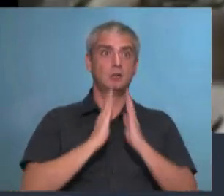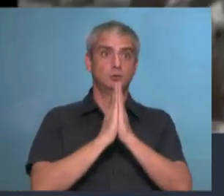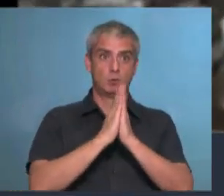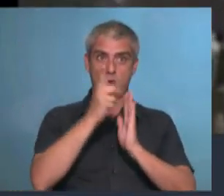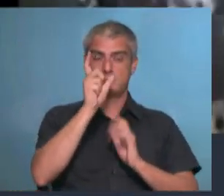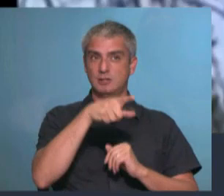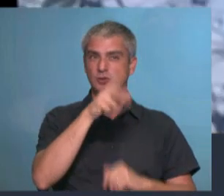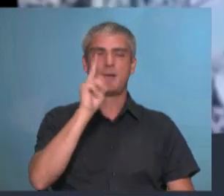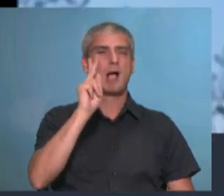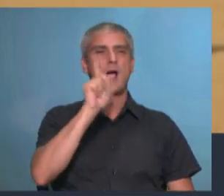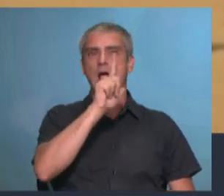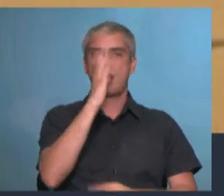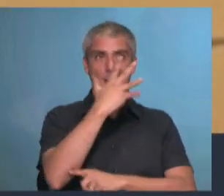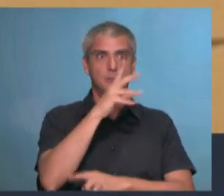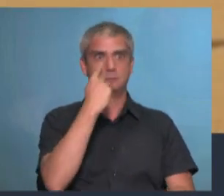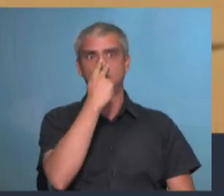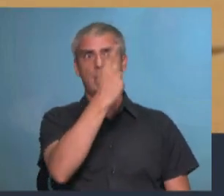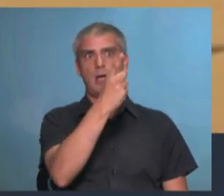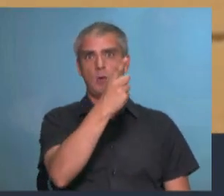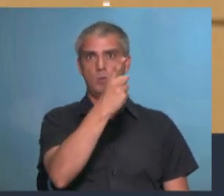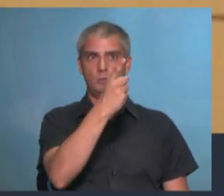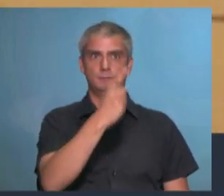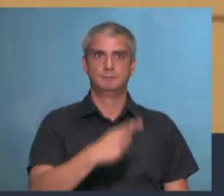קרן קיימת לישראל את הרגע הזה.